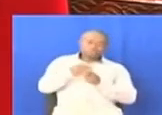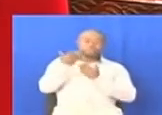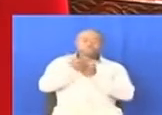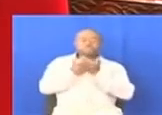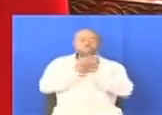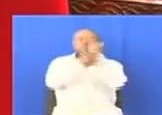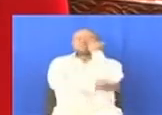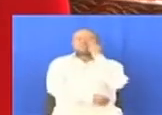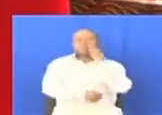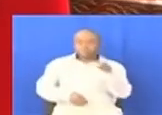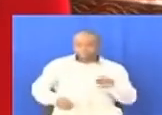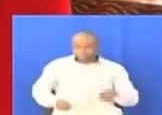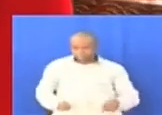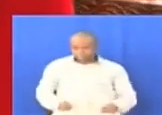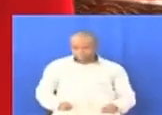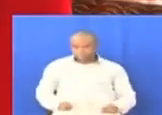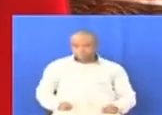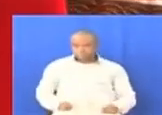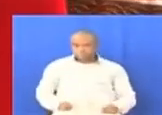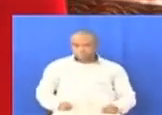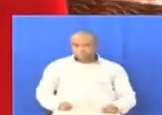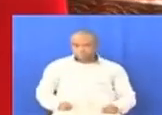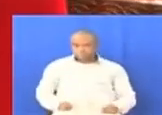zile zinazoendelea kama nchi yetu.